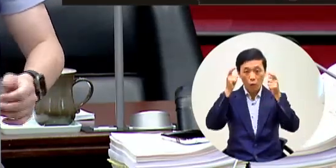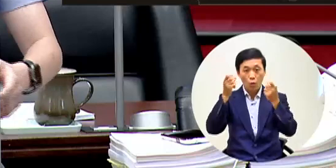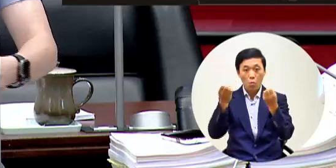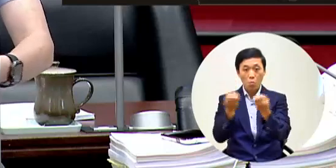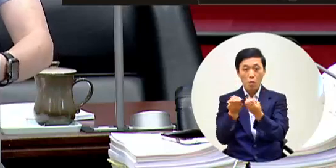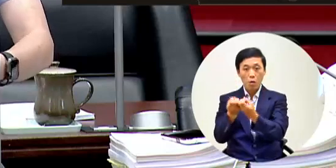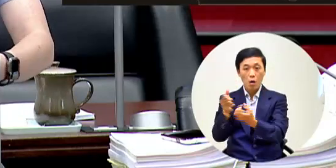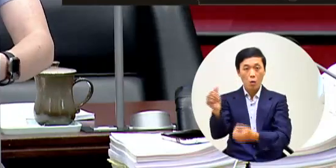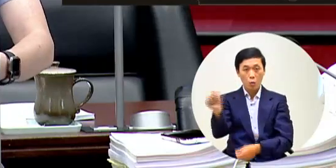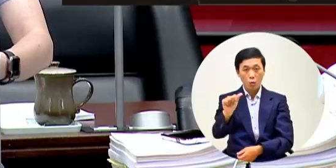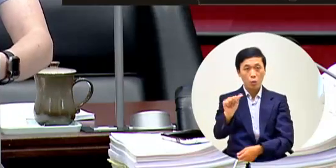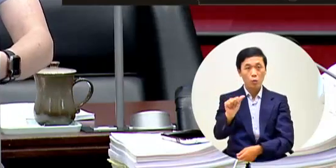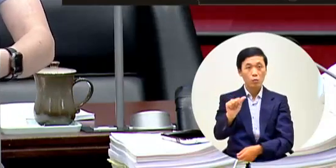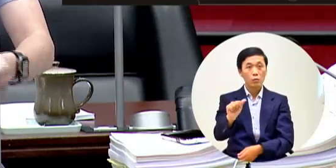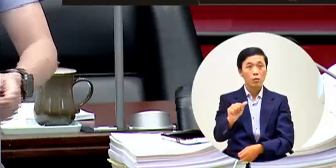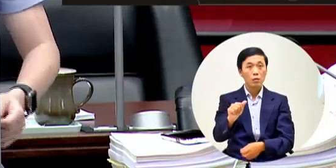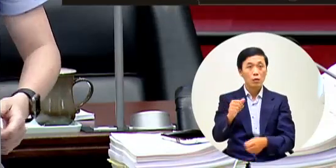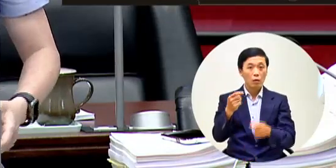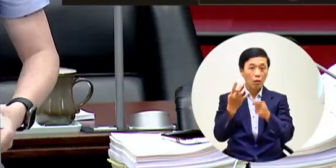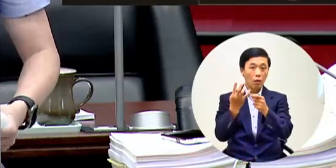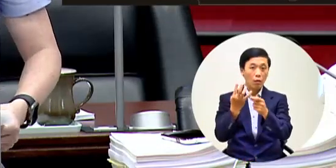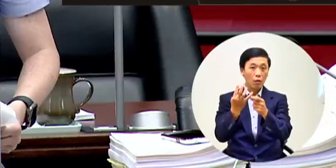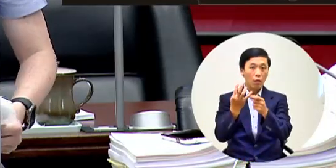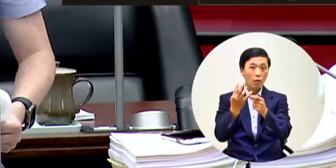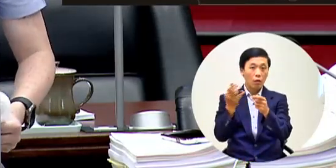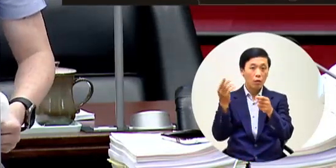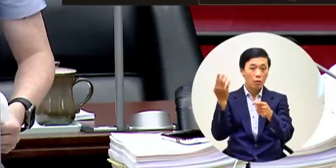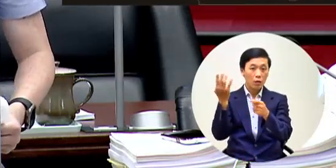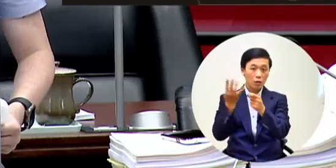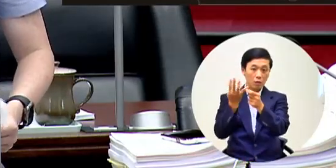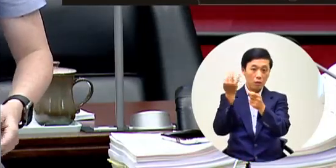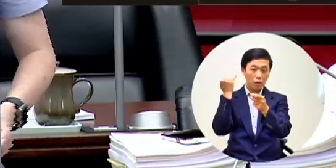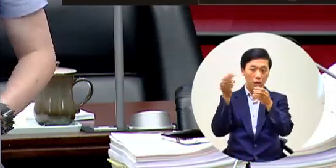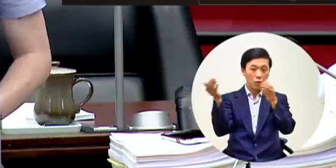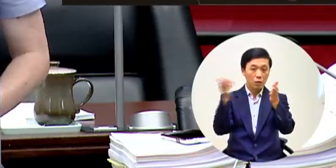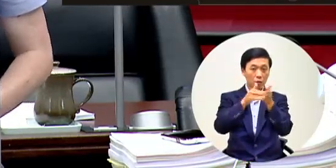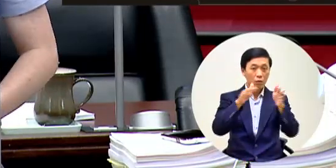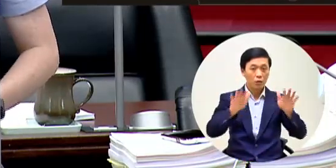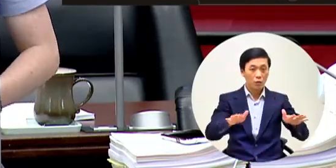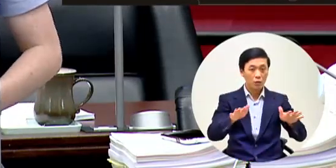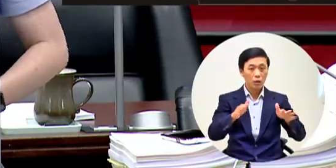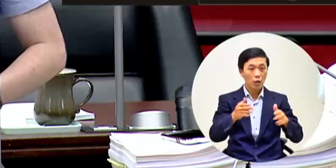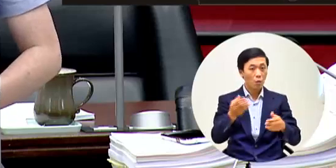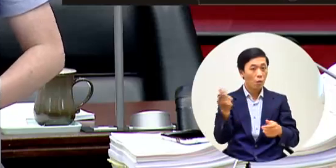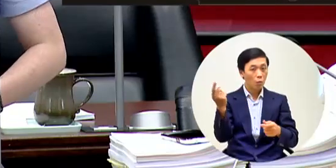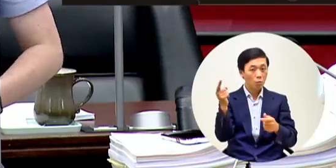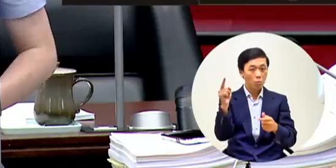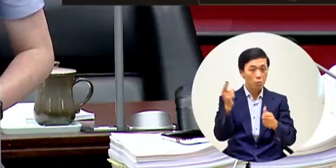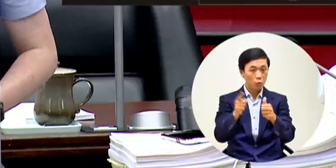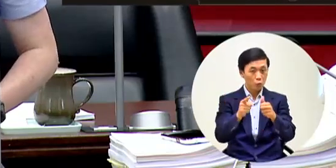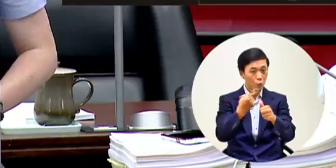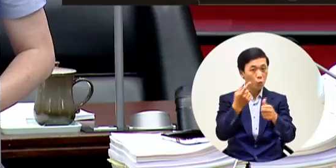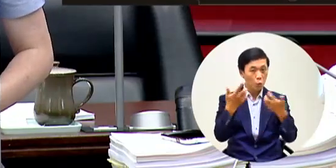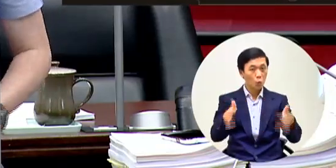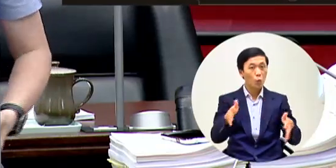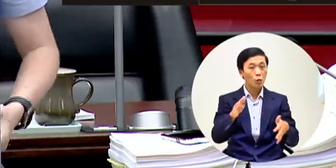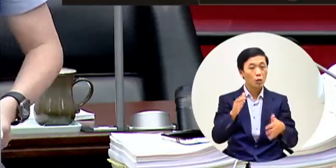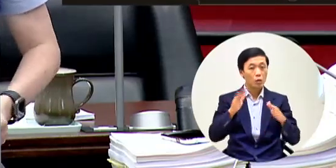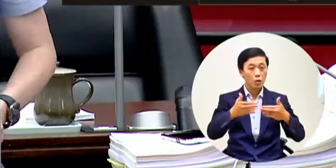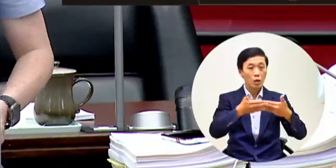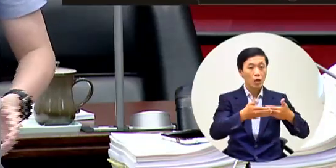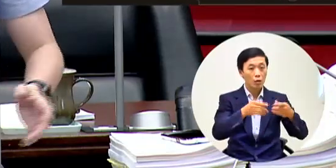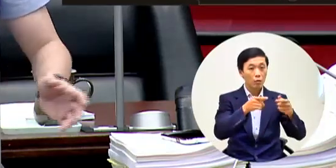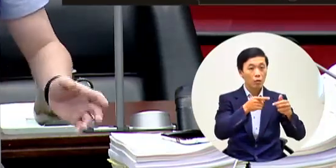是历年的高峰啊哈。我想要请教一下我们那个汉他病毒现在的状况，我们高雄市